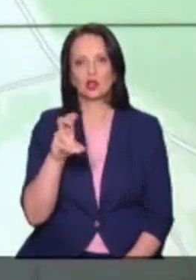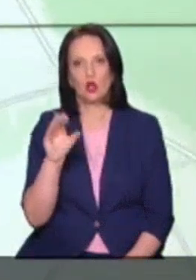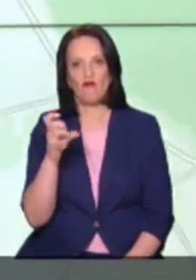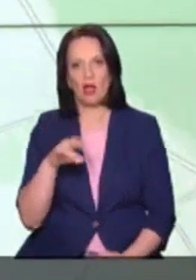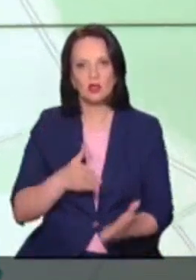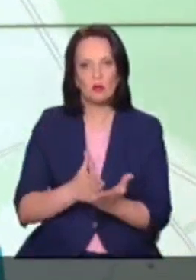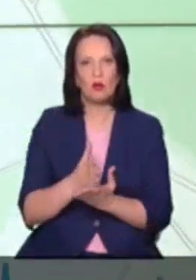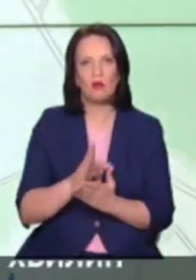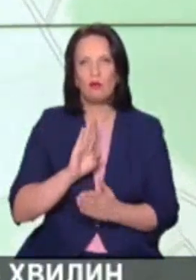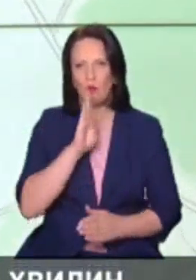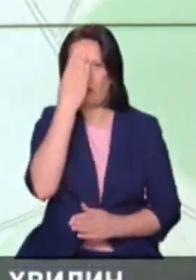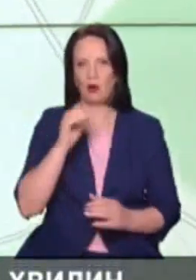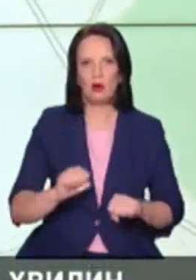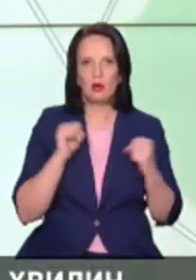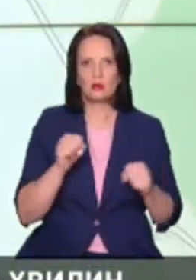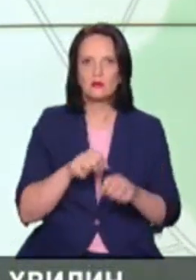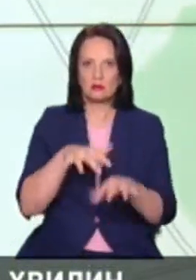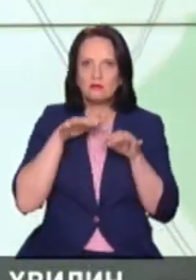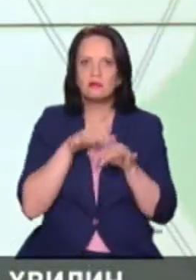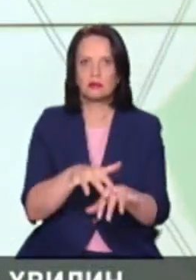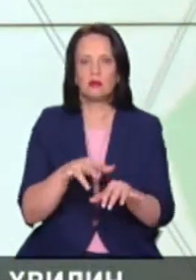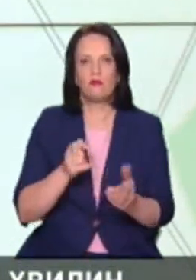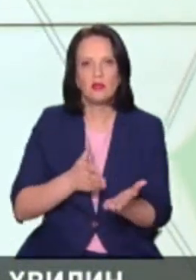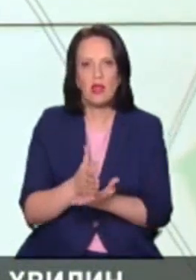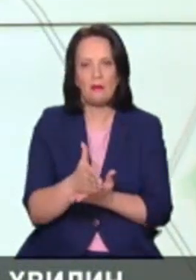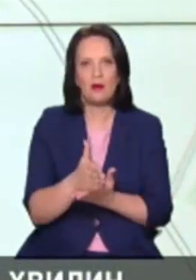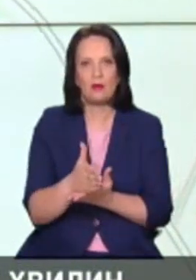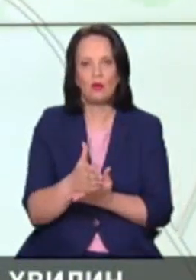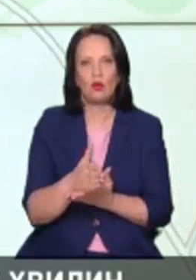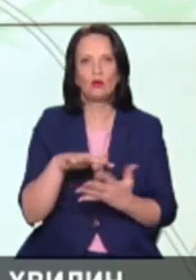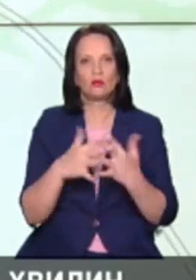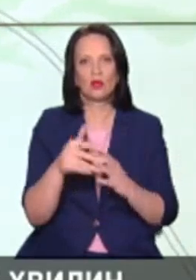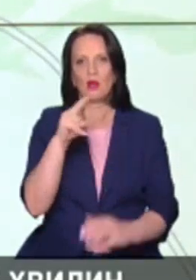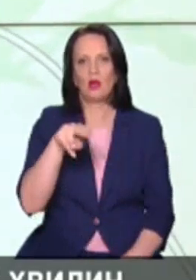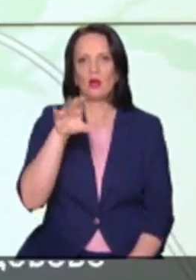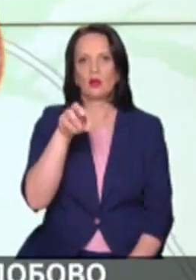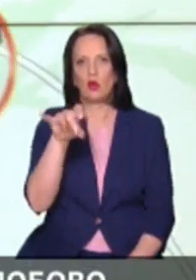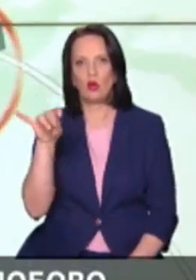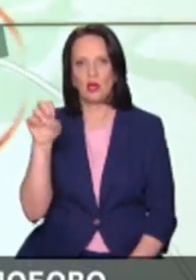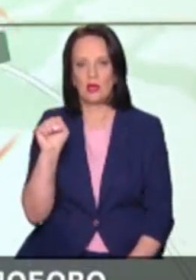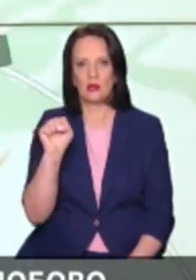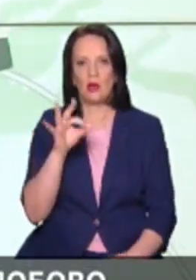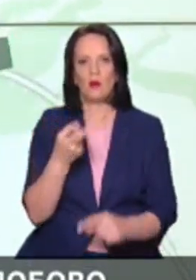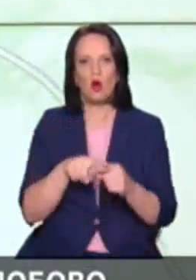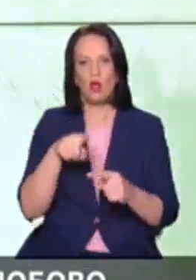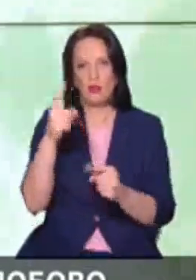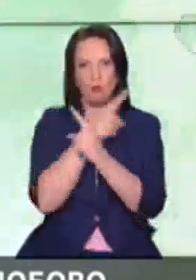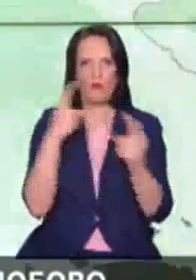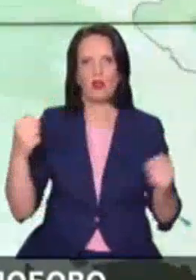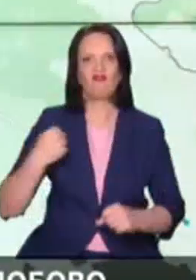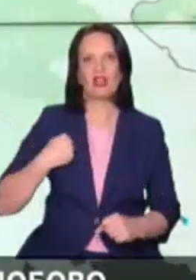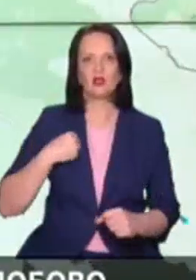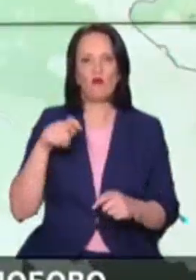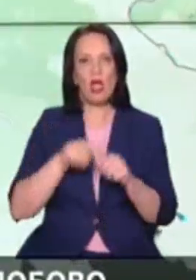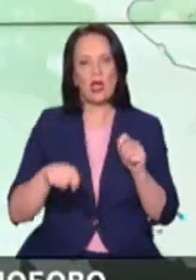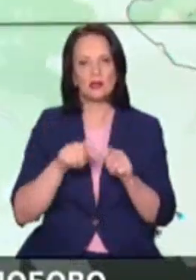противник намагався йти штурмом в напрямку населеного пункту Долина. Про це повідомляє військовий експерт Олег Жданов.